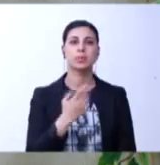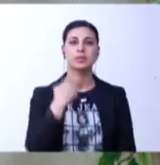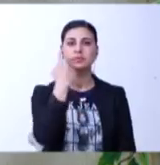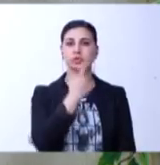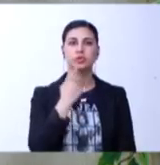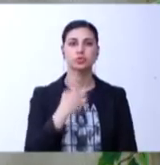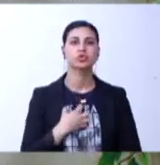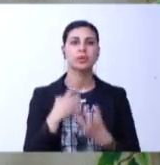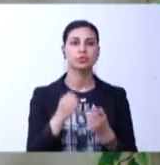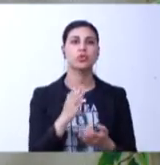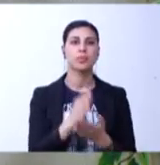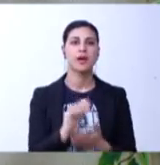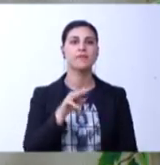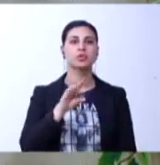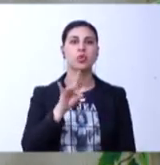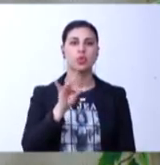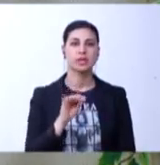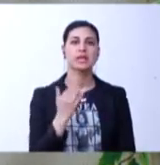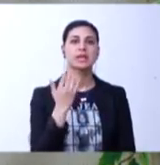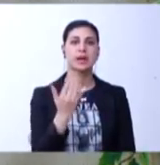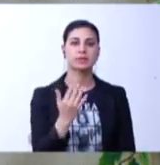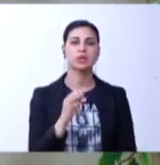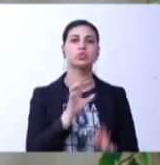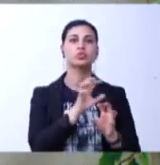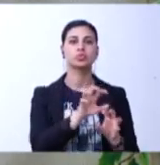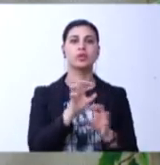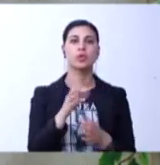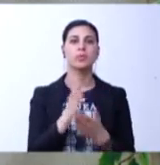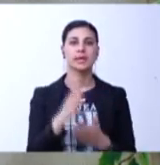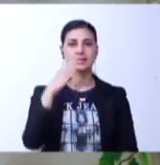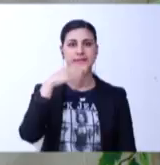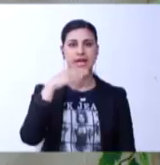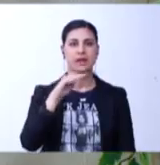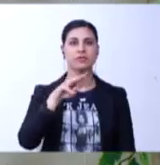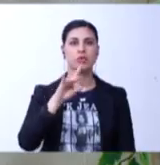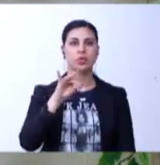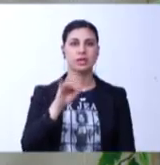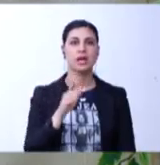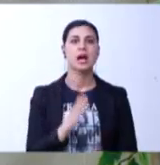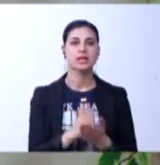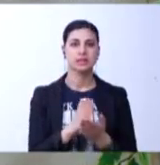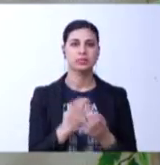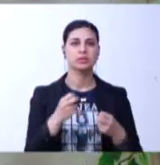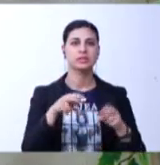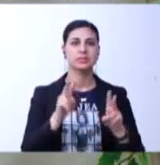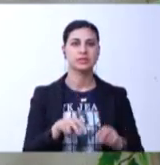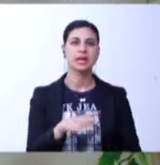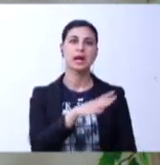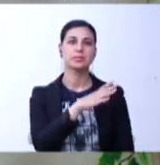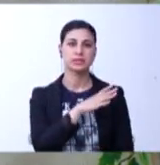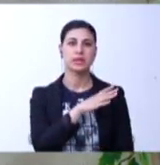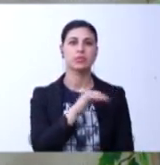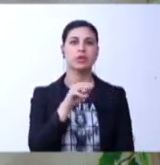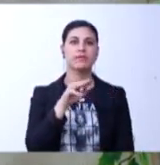პირისხვის ჯანმრთელობას განსაზღვრავს, არის ფტორი. რამდენად უზრუნველყოფილი არის წყალი ფტორით? არსებობს საგანგებოდ